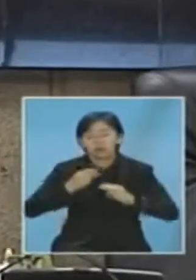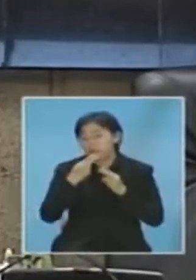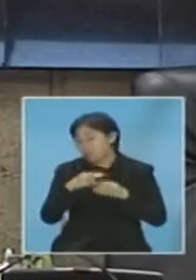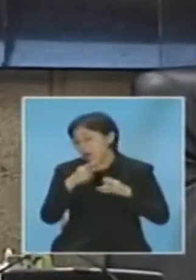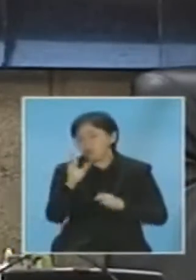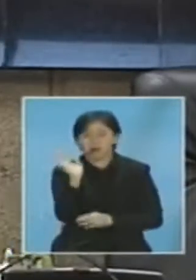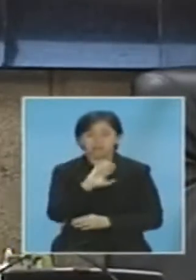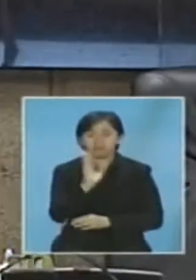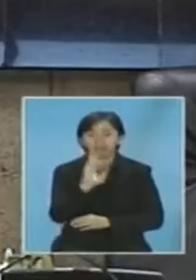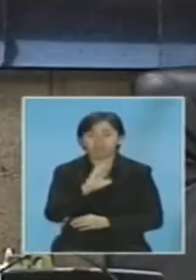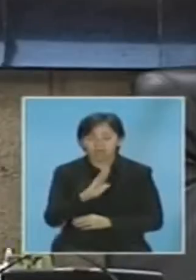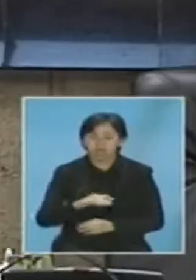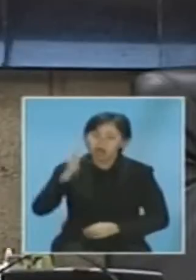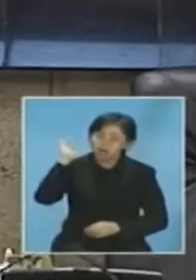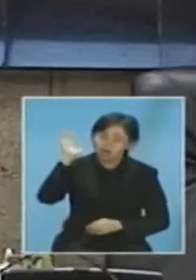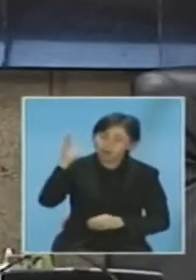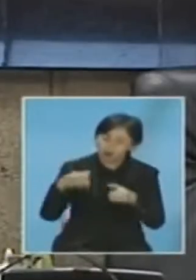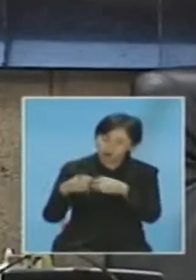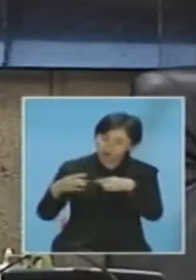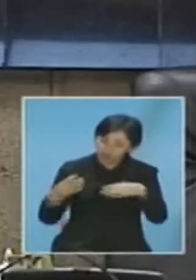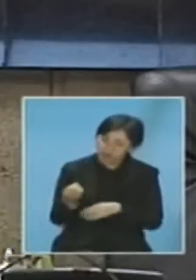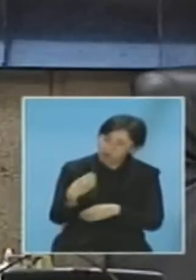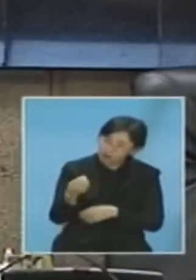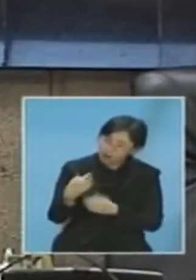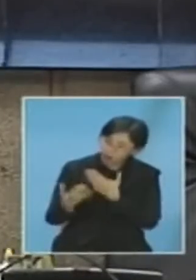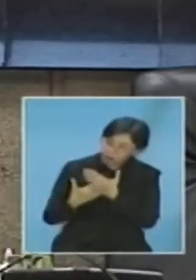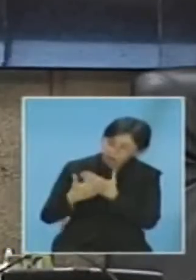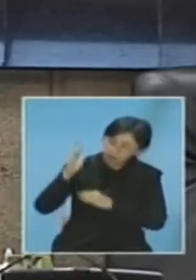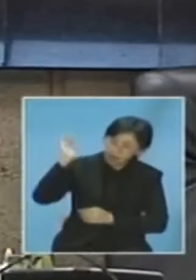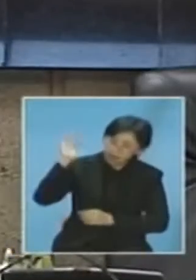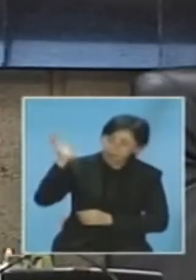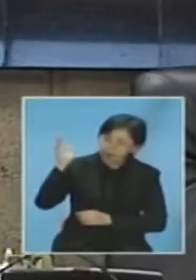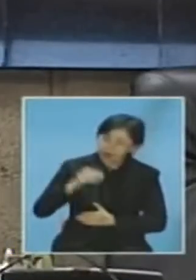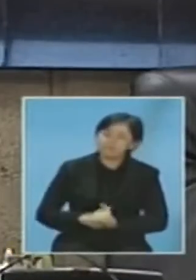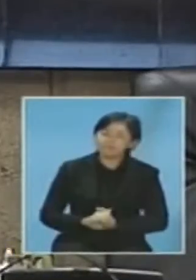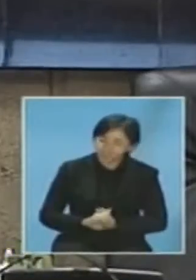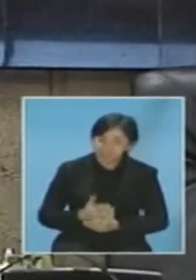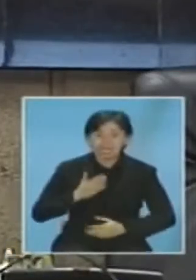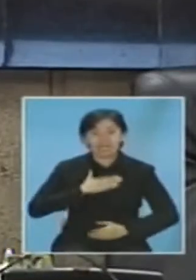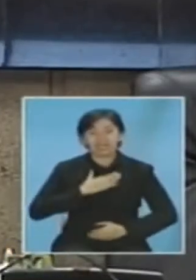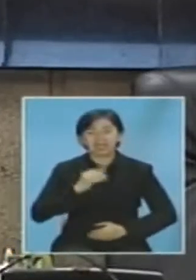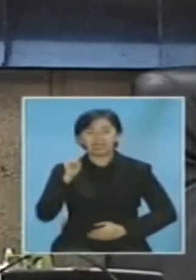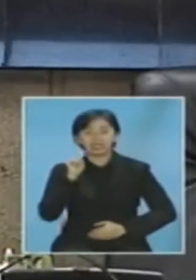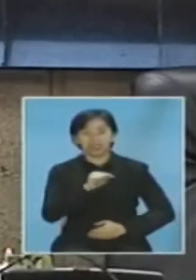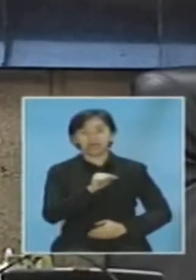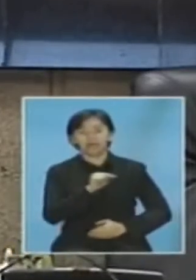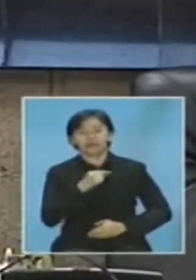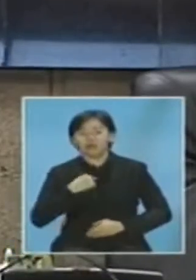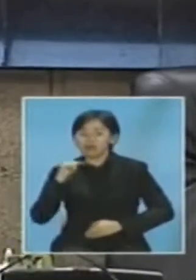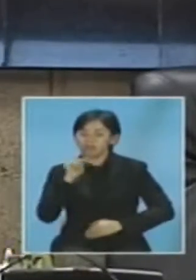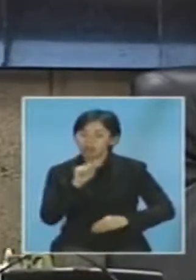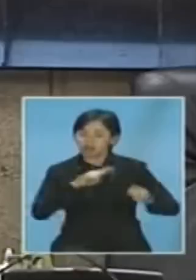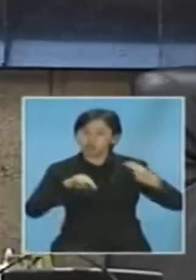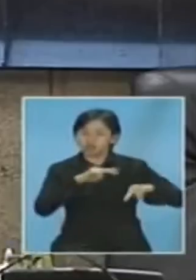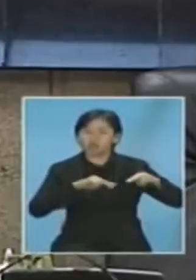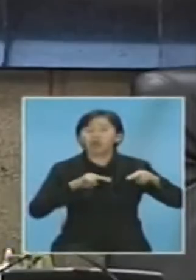จค่ะต่อข้ออภิปรายของฝ่ายค้านค่ะดิฉันจึงได้มีคำสั่งดำเนินการตรวจสอบข้อเท็จจ